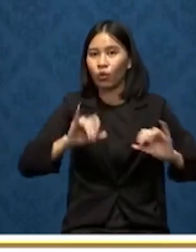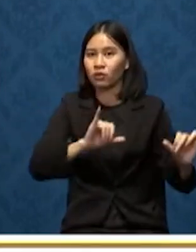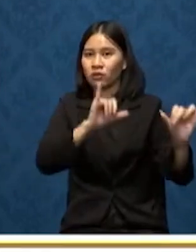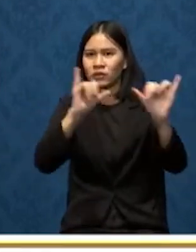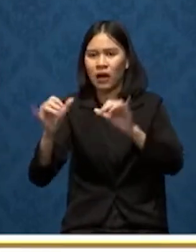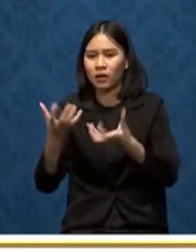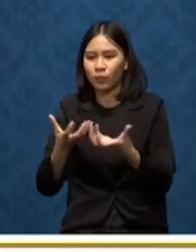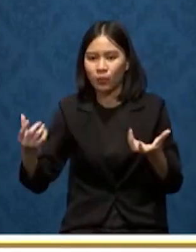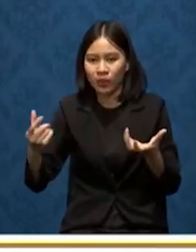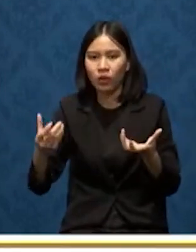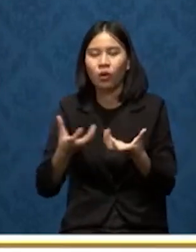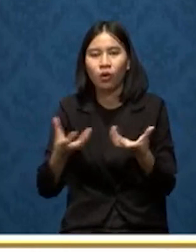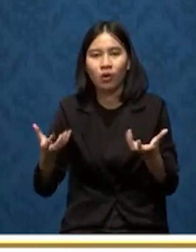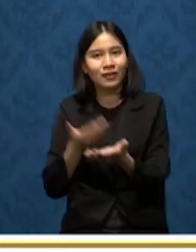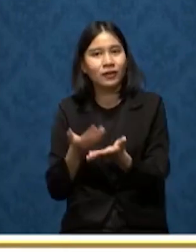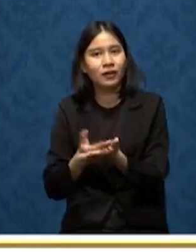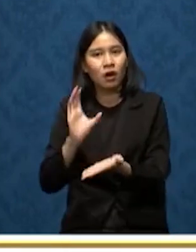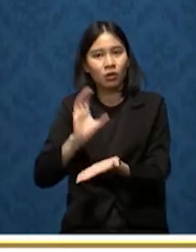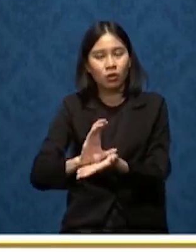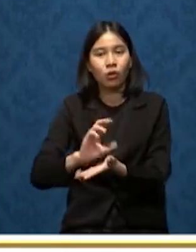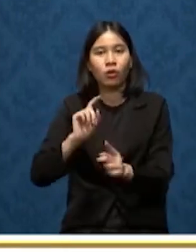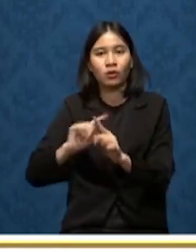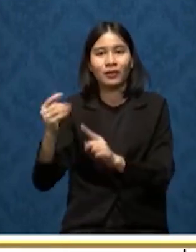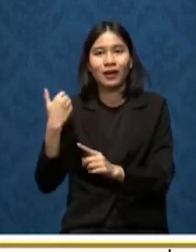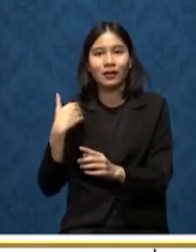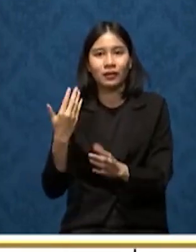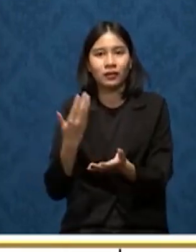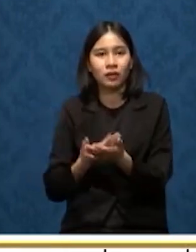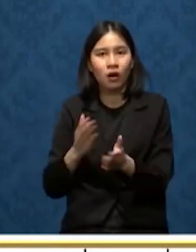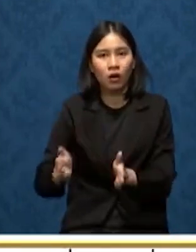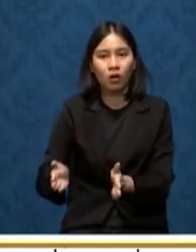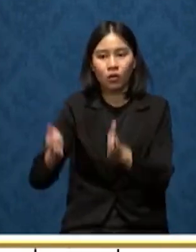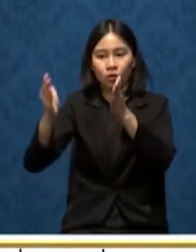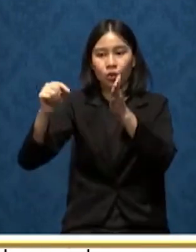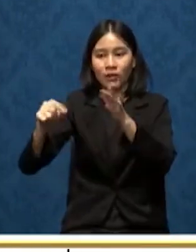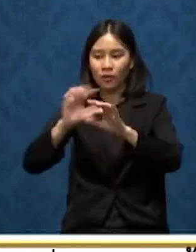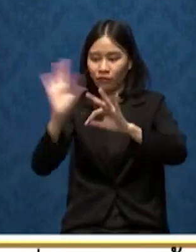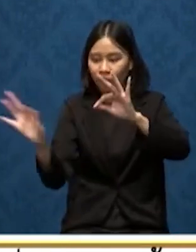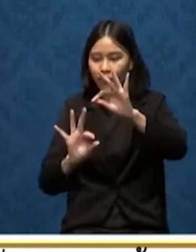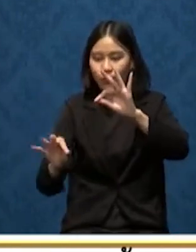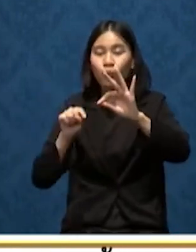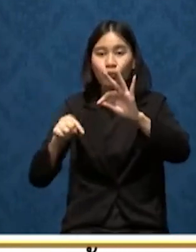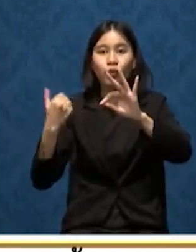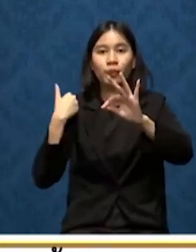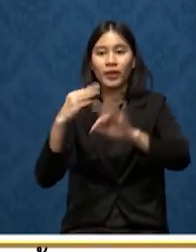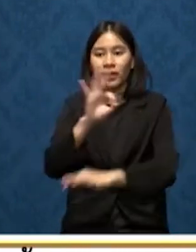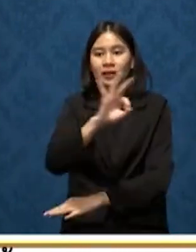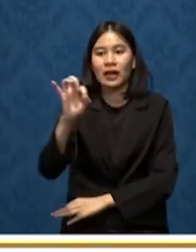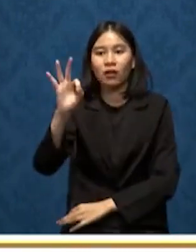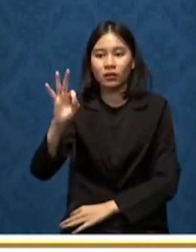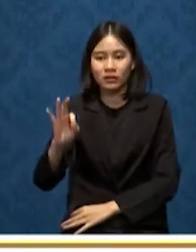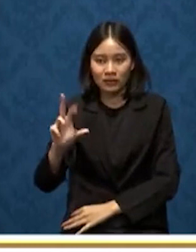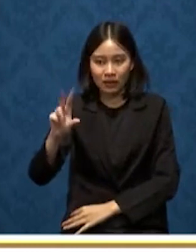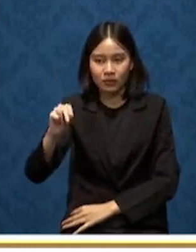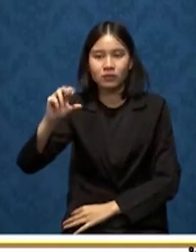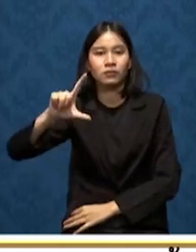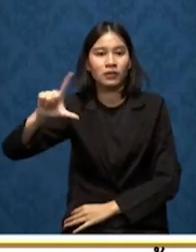เปทับสินของงประมาณมีงบประมาณผูกพัของอาการตึกที่อยู่ในรายงานครับ930 ล้าน